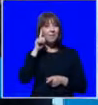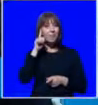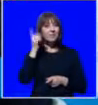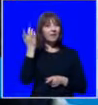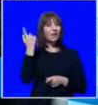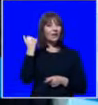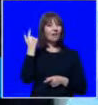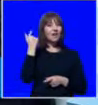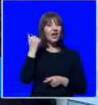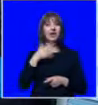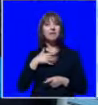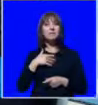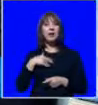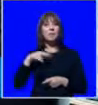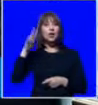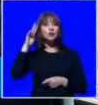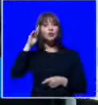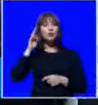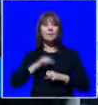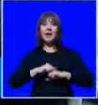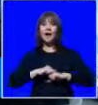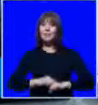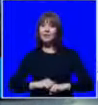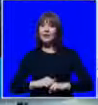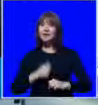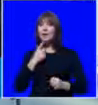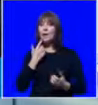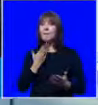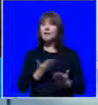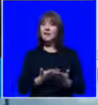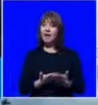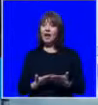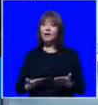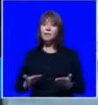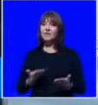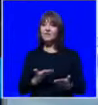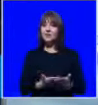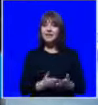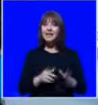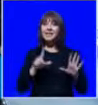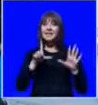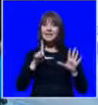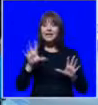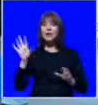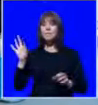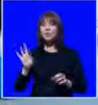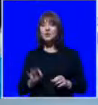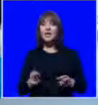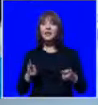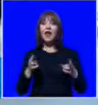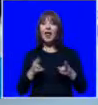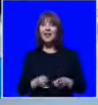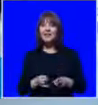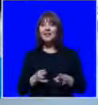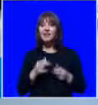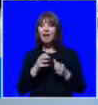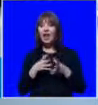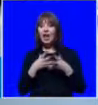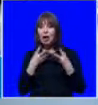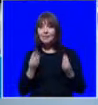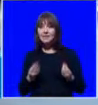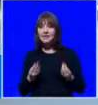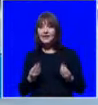кабинет, който предлагаше и беше внесъл бюджет с 7% дефицит, близо 7% дефицит и